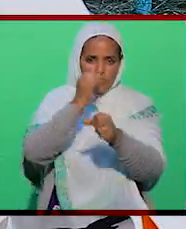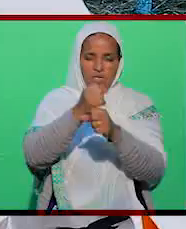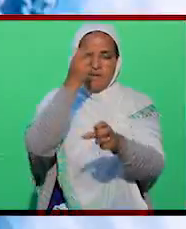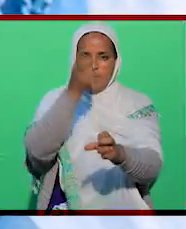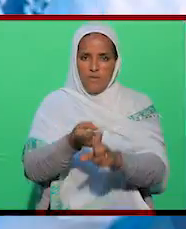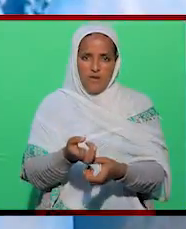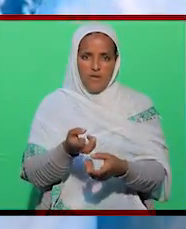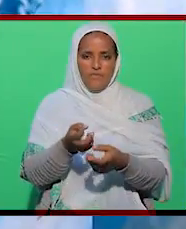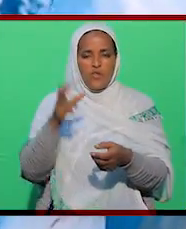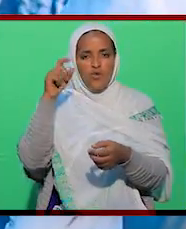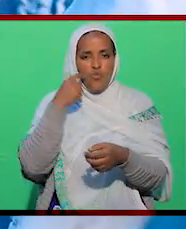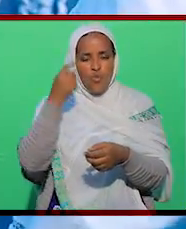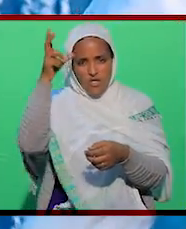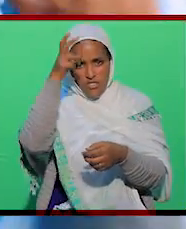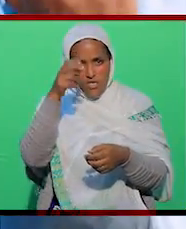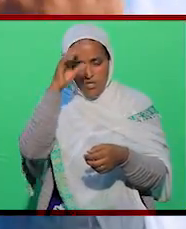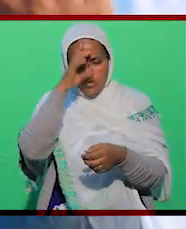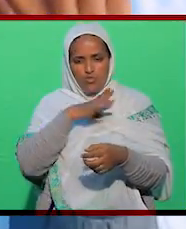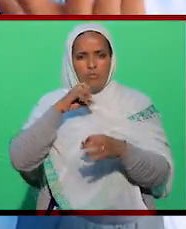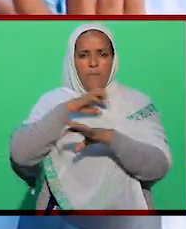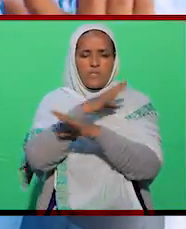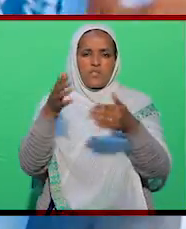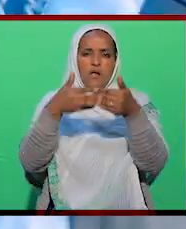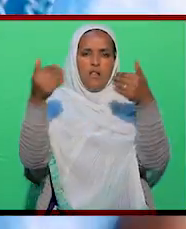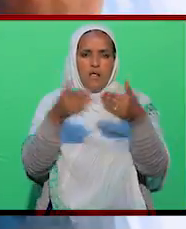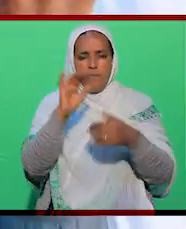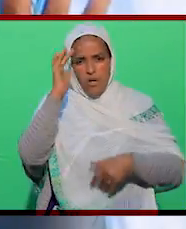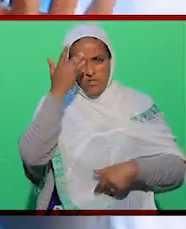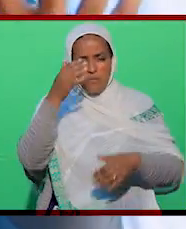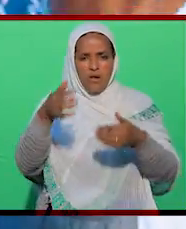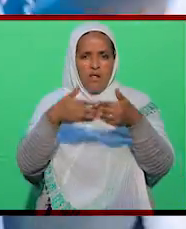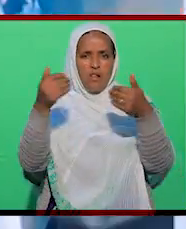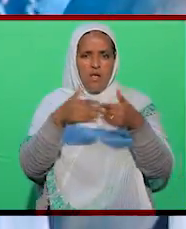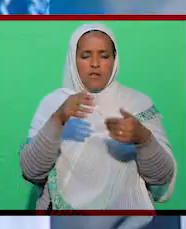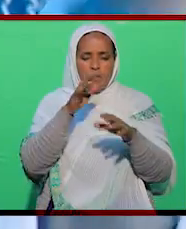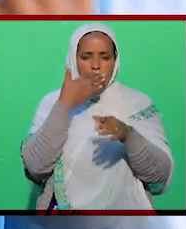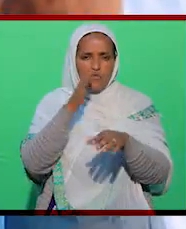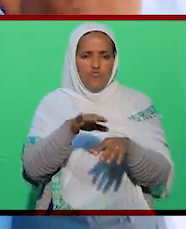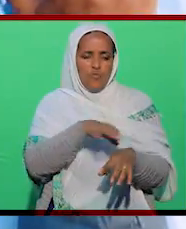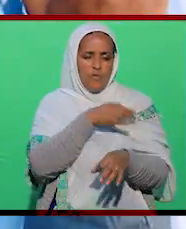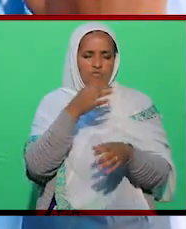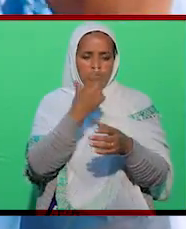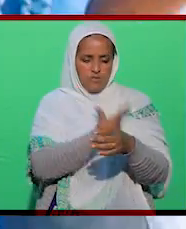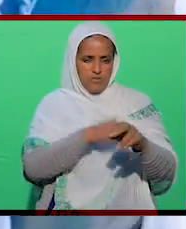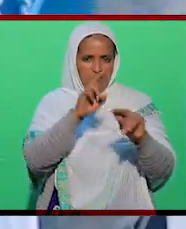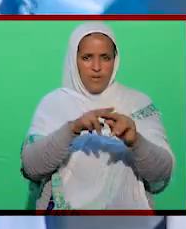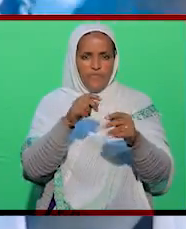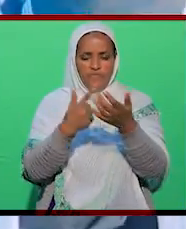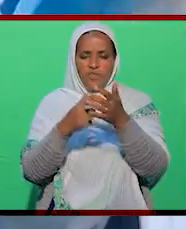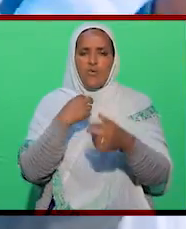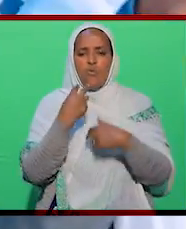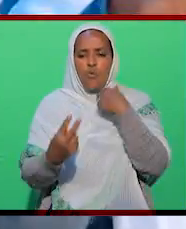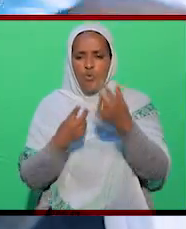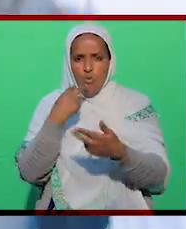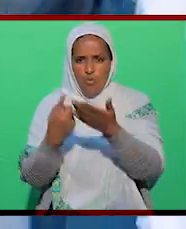ከባድ ነው። እንኳን ለሰይጣን ለሰው ማበላሸት ቀላል ነው፣ ማሳመም ቀላል ነው። እንዴ እርኩስ መንፈስ ነው ያድራል፣ ግን